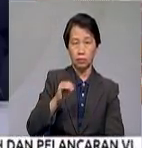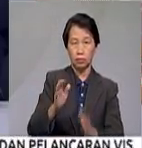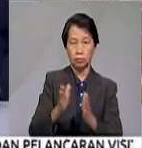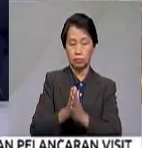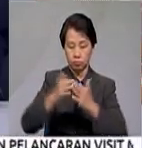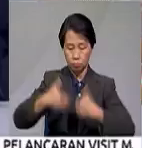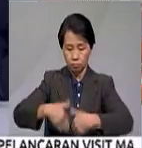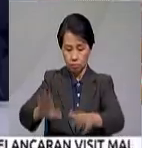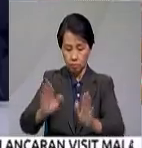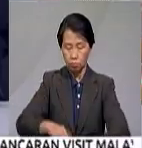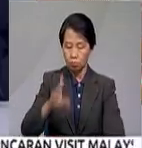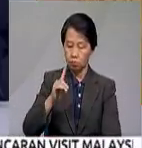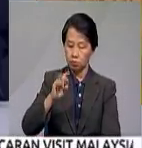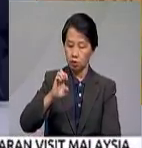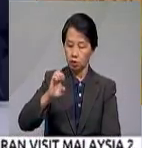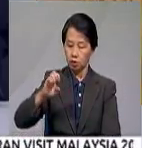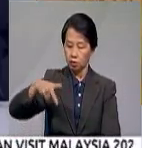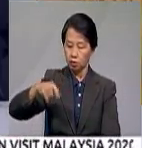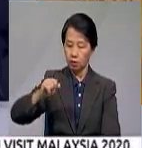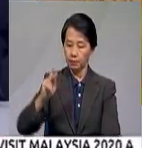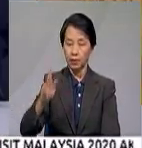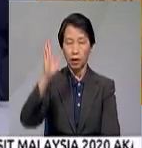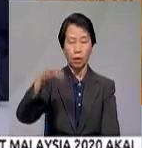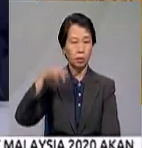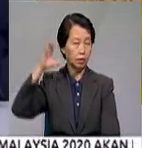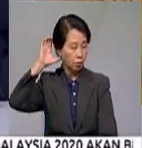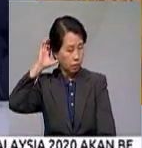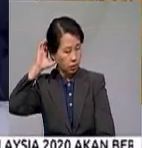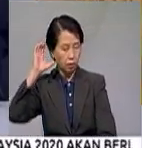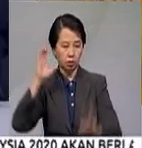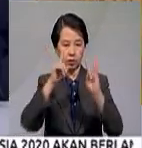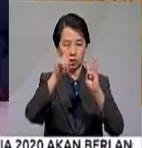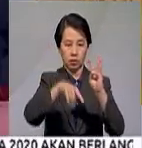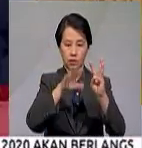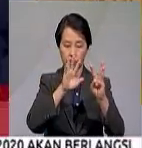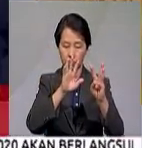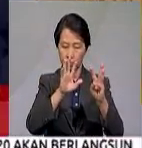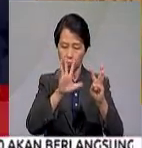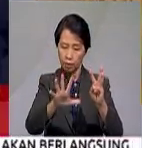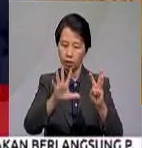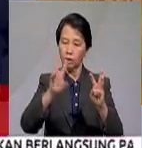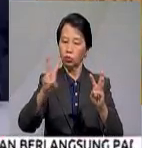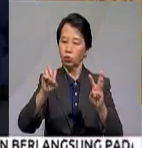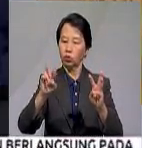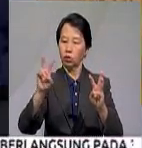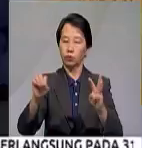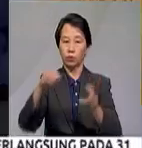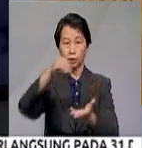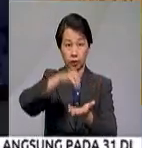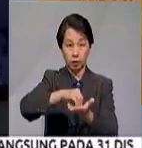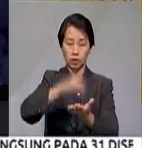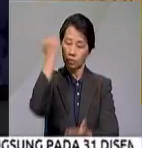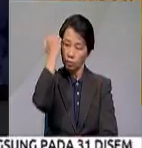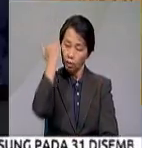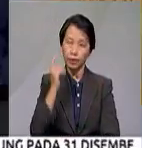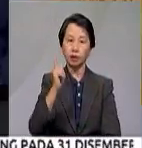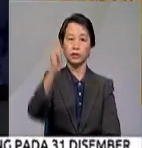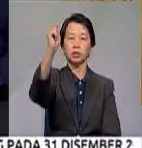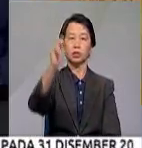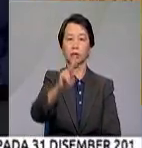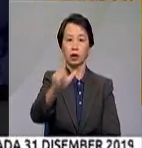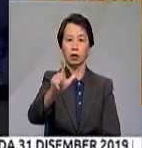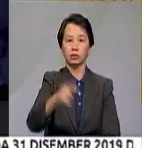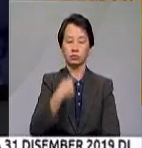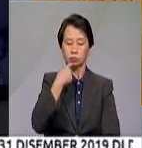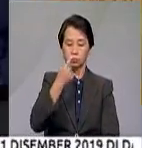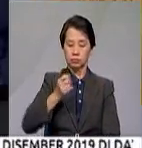Sdn Bhd Depak Jai Kishan akan didengar pada 6 Mei 2020 di Mahkamah Tinggi Kuala Lumpur. Pesuruhjaya Kehakiman Mahkamah